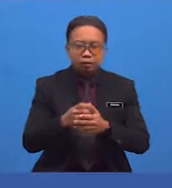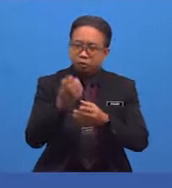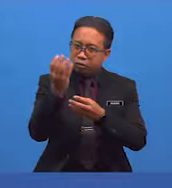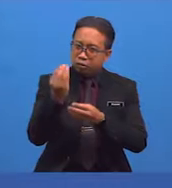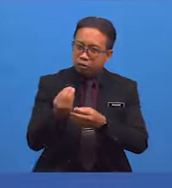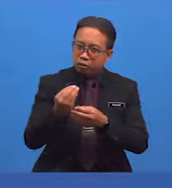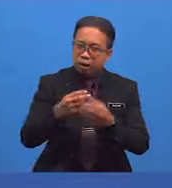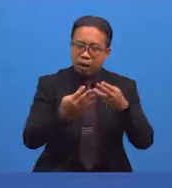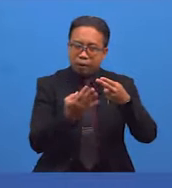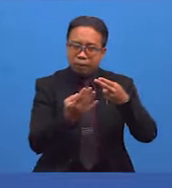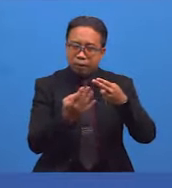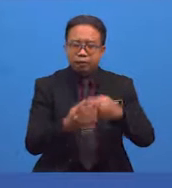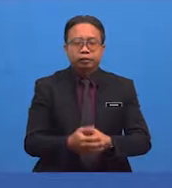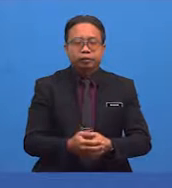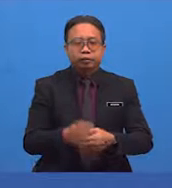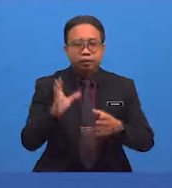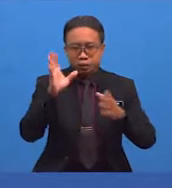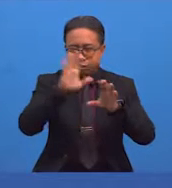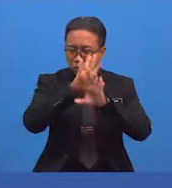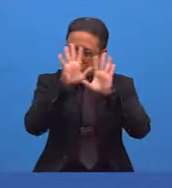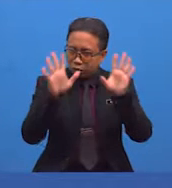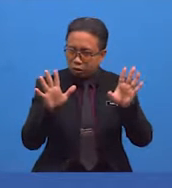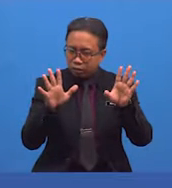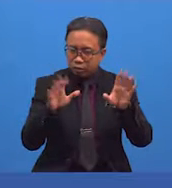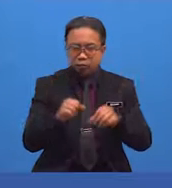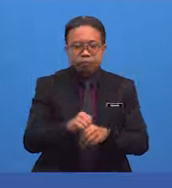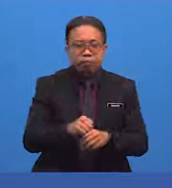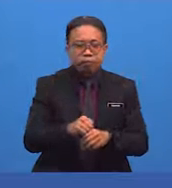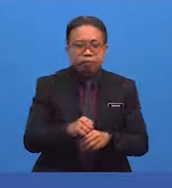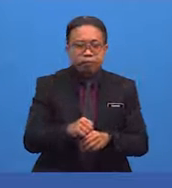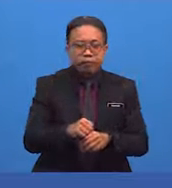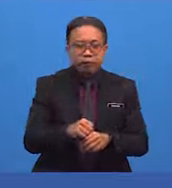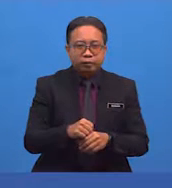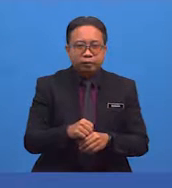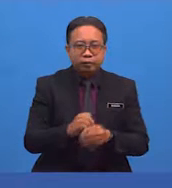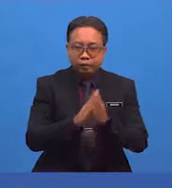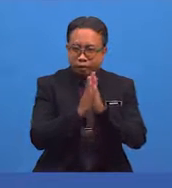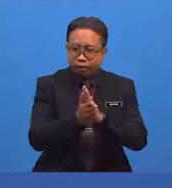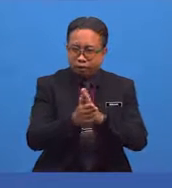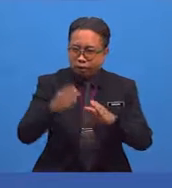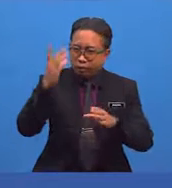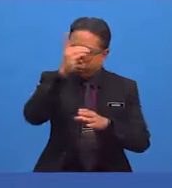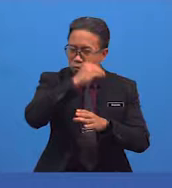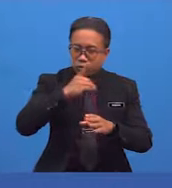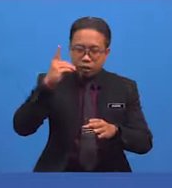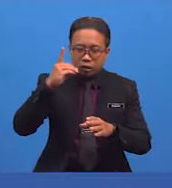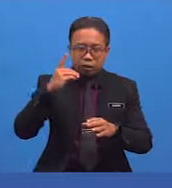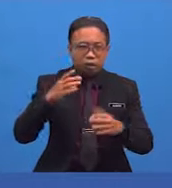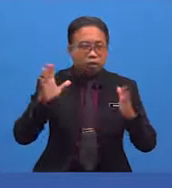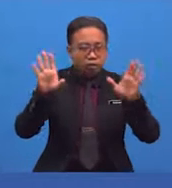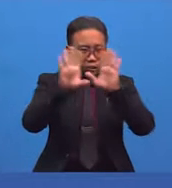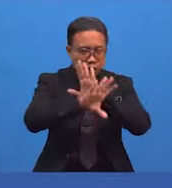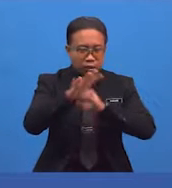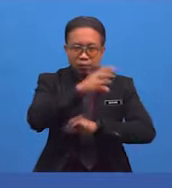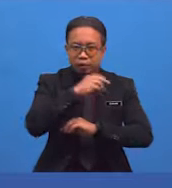baik berbanding permukaan yang cerah dan berkilat. Jadi, permukaan gelap